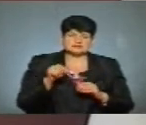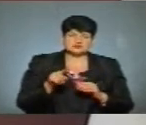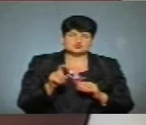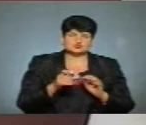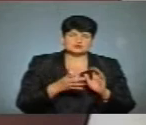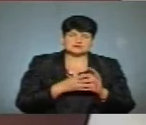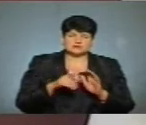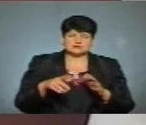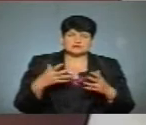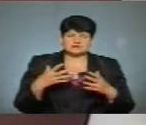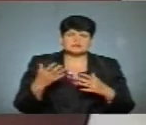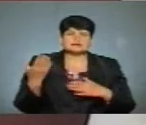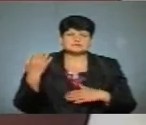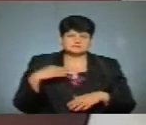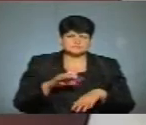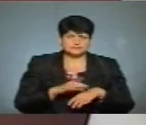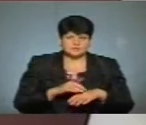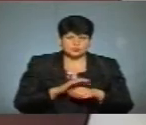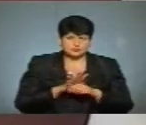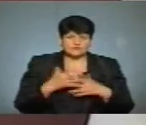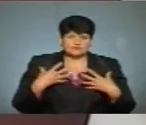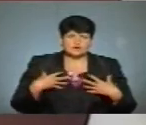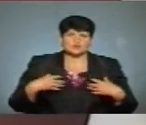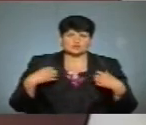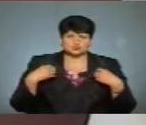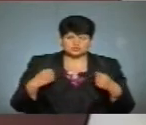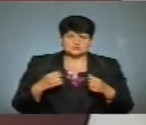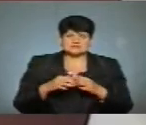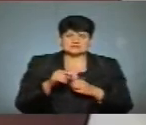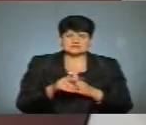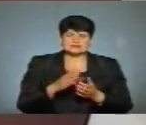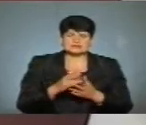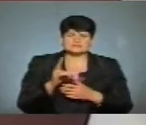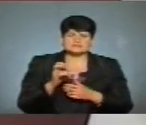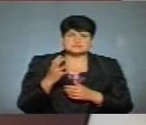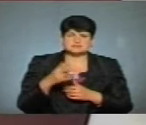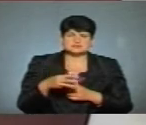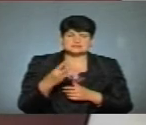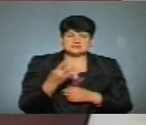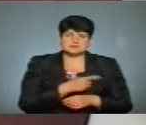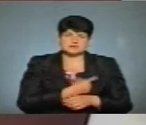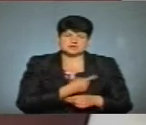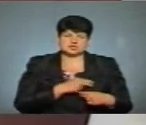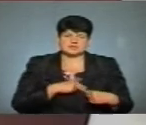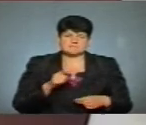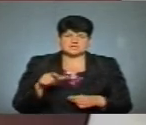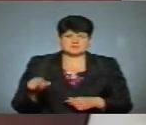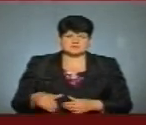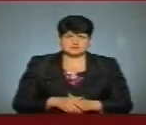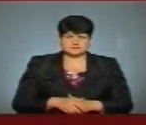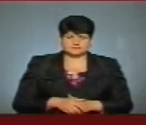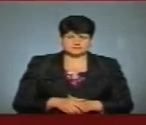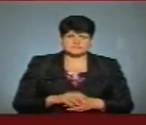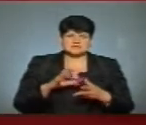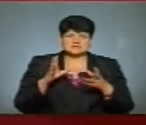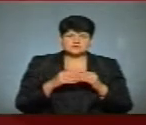жителів області, які хворіли на COVID-19, вже одужали. Серед них 253 медпрацівники, розповів Володимир Паничев.